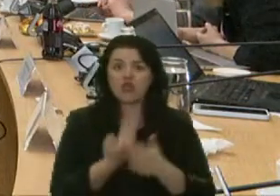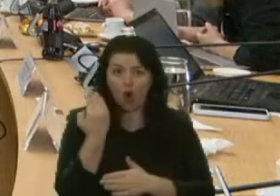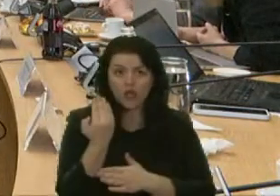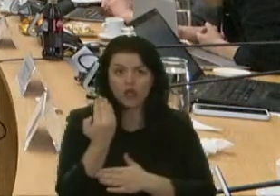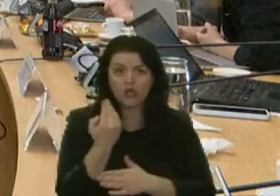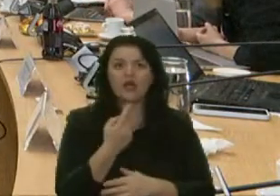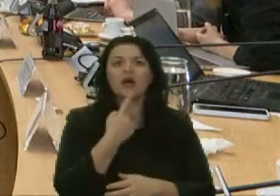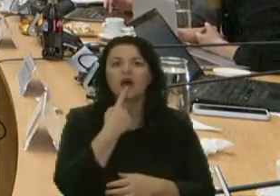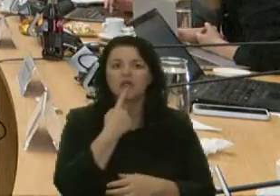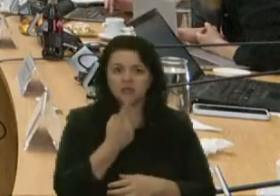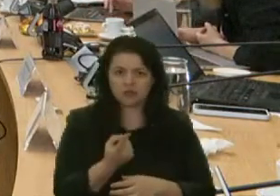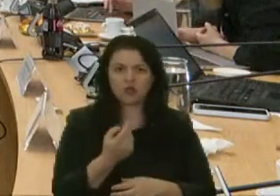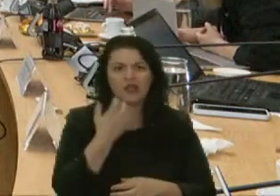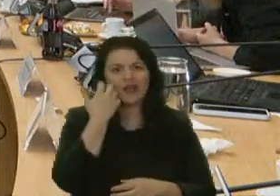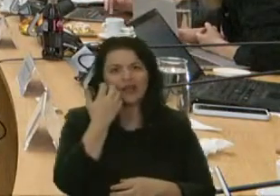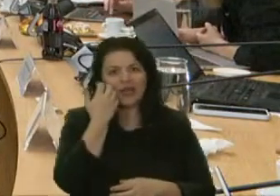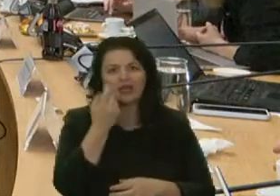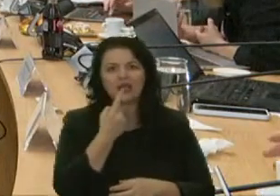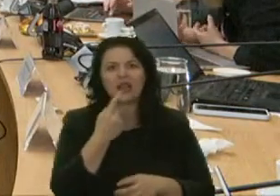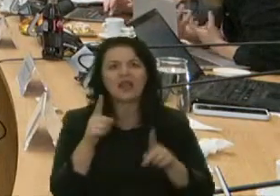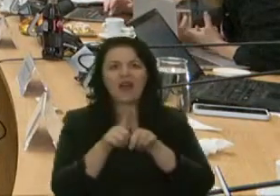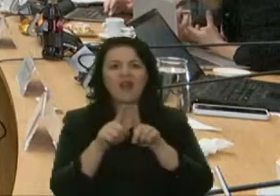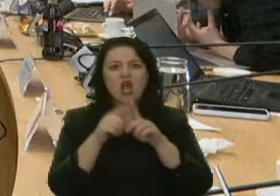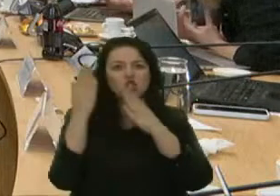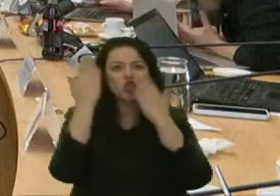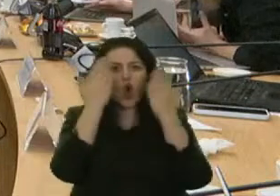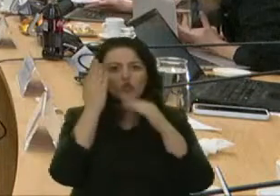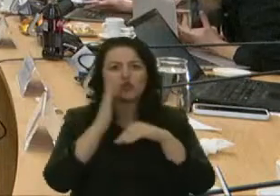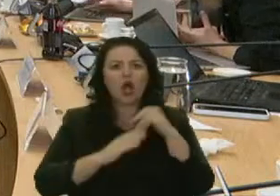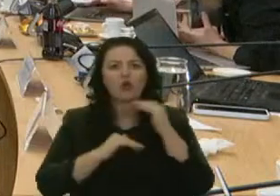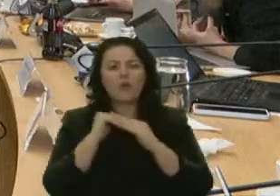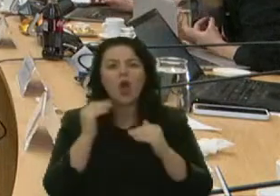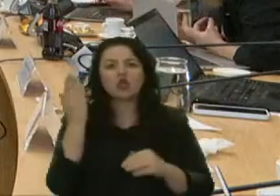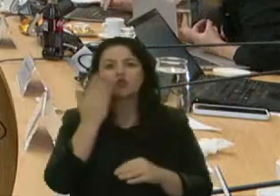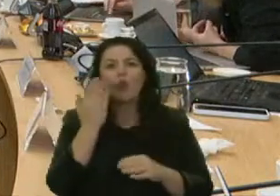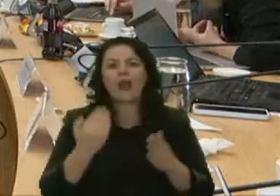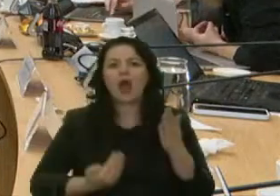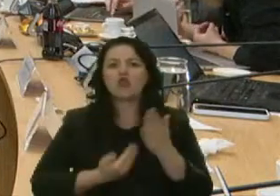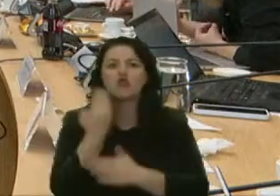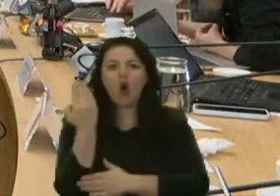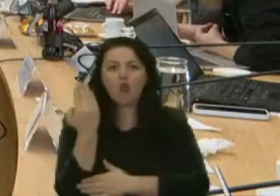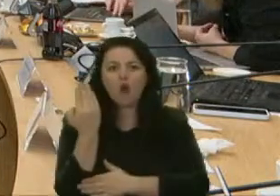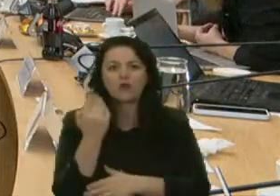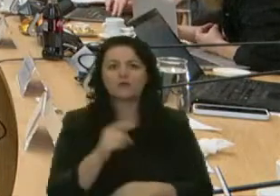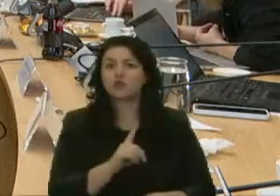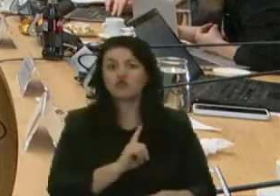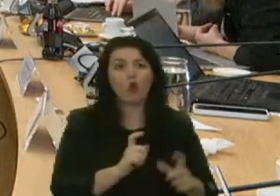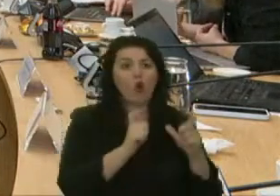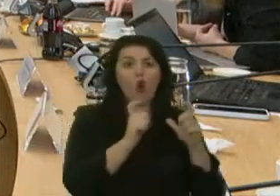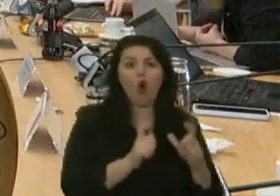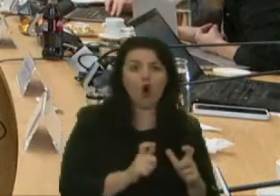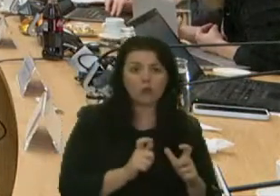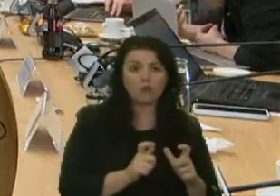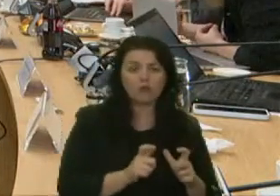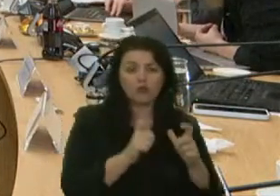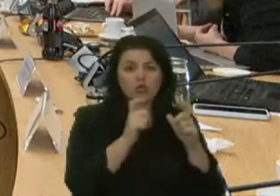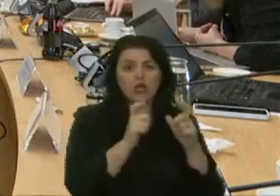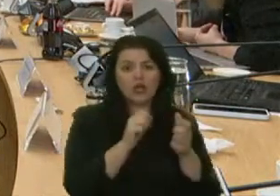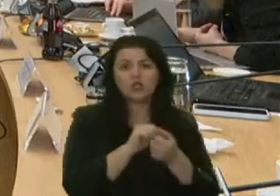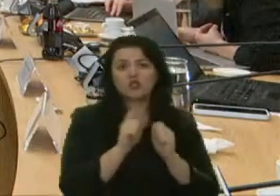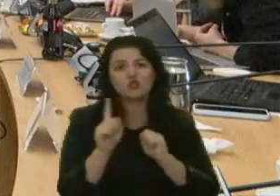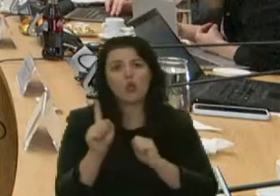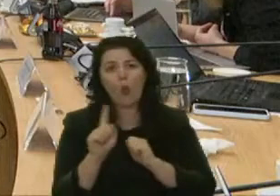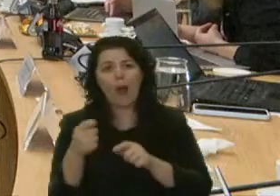referim la fel ca atunci când vorbim despre școli că nu s a construit o școală nouă un spital nou nu corpuri de nu corpuri nu